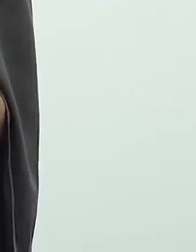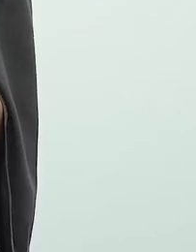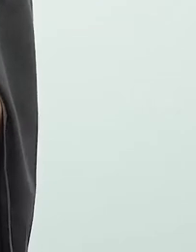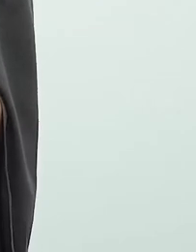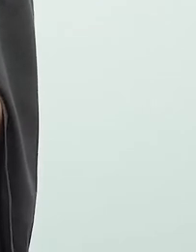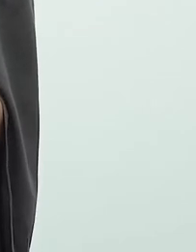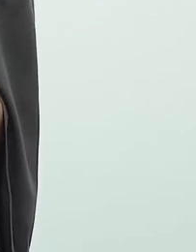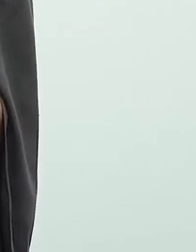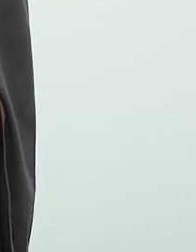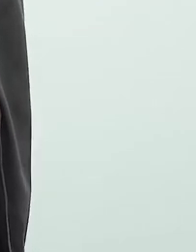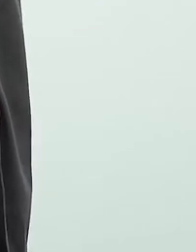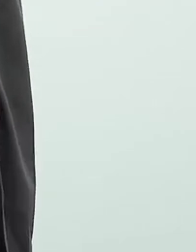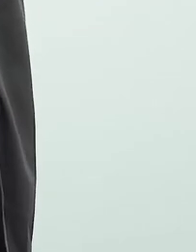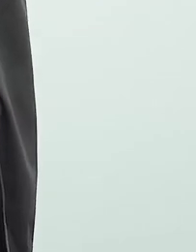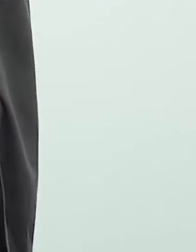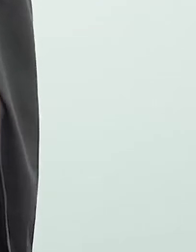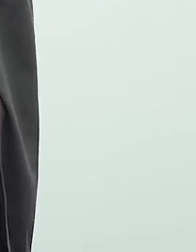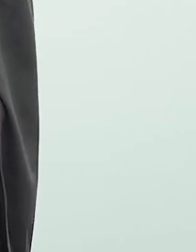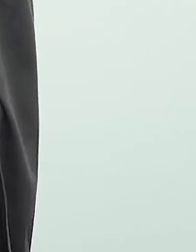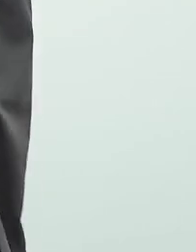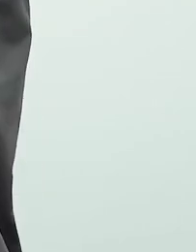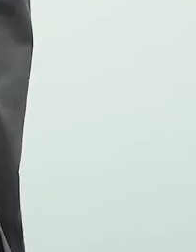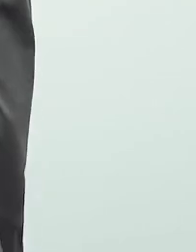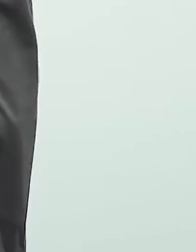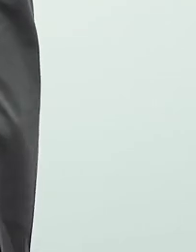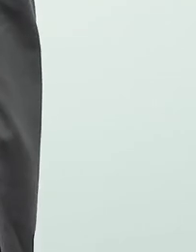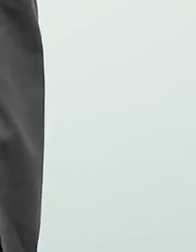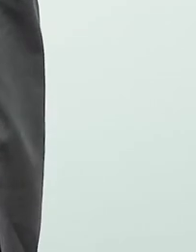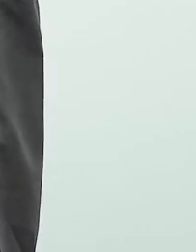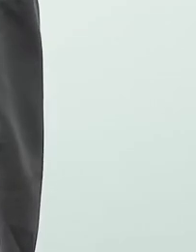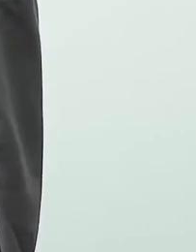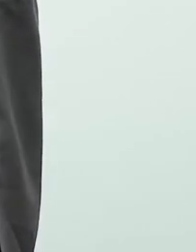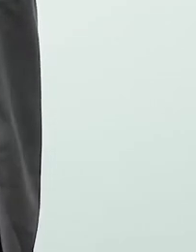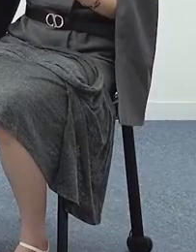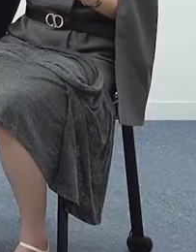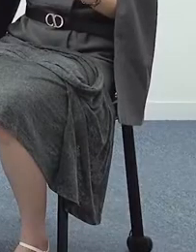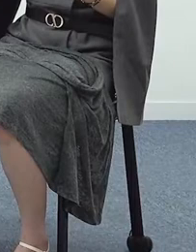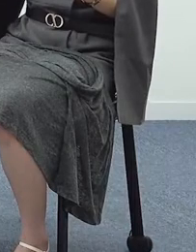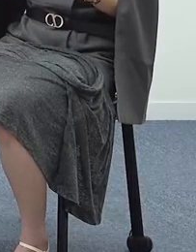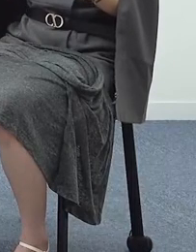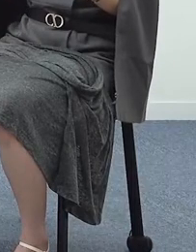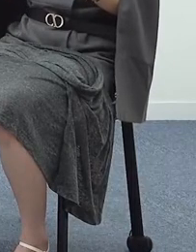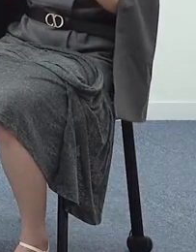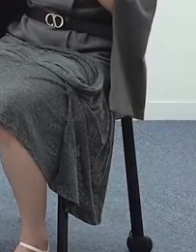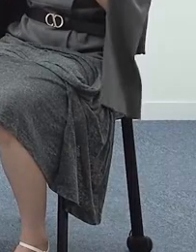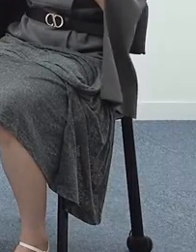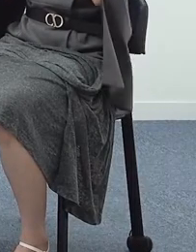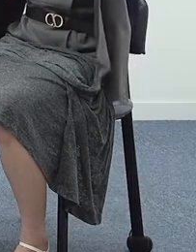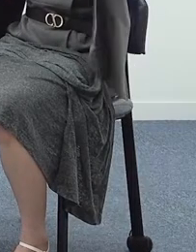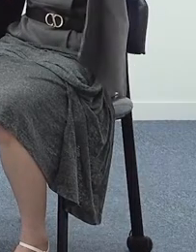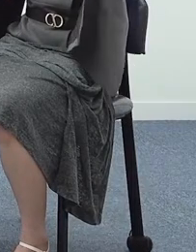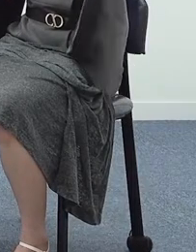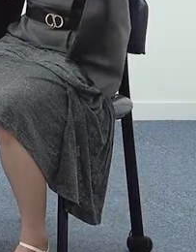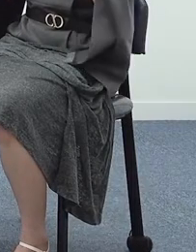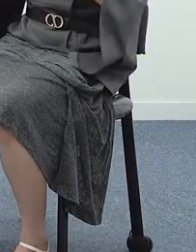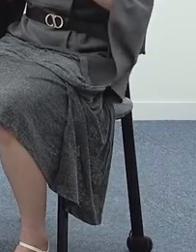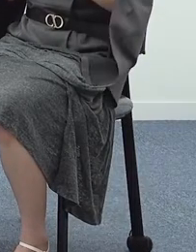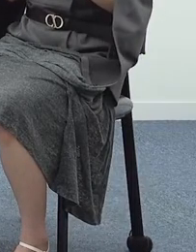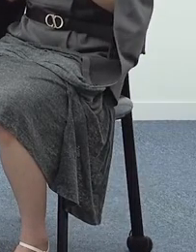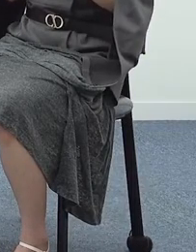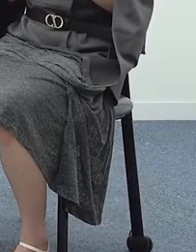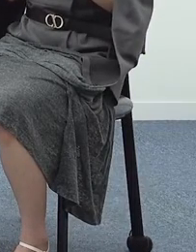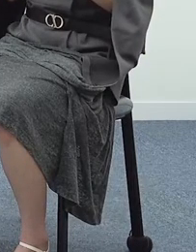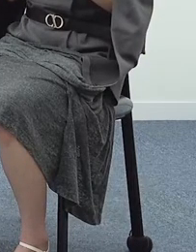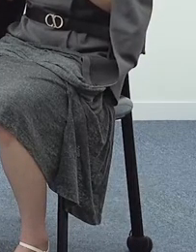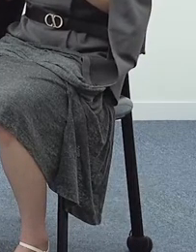받았거든요 그리고서 그래서 사실은 여러 가지 어 그럼 배 장애학생의 저하 길을 좀 왕따시키는